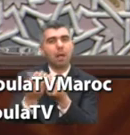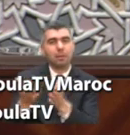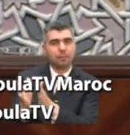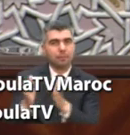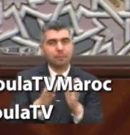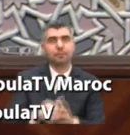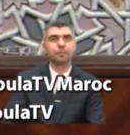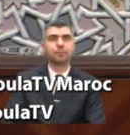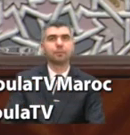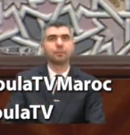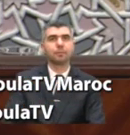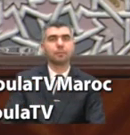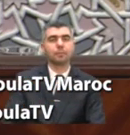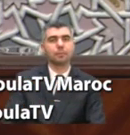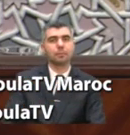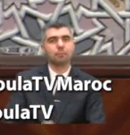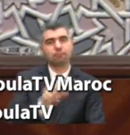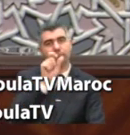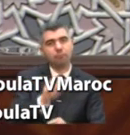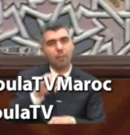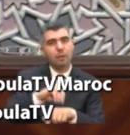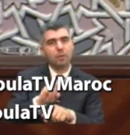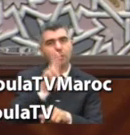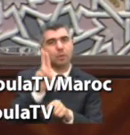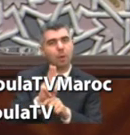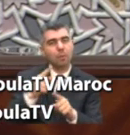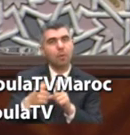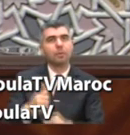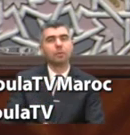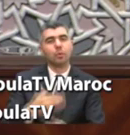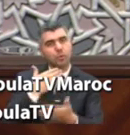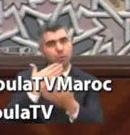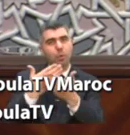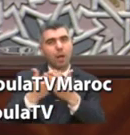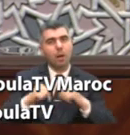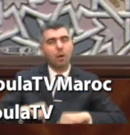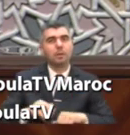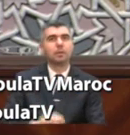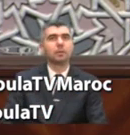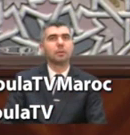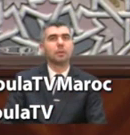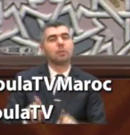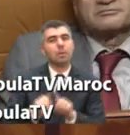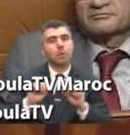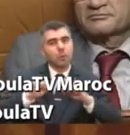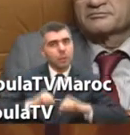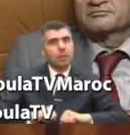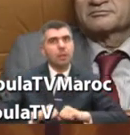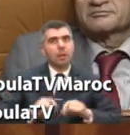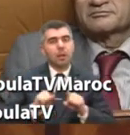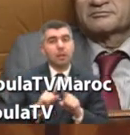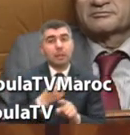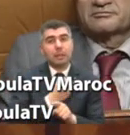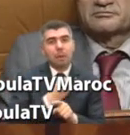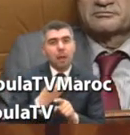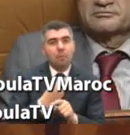تعقيب الفريق، تفضلوا سيد النائب. شكرا سيد الوزير. صحيح لانه الخدمات الصحيه خصها